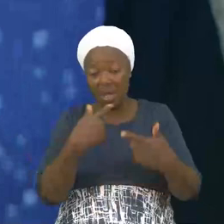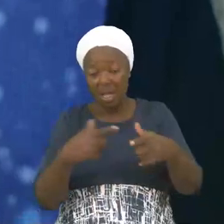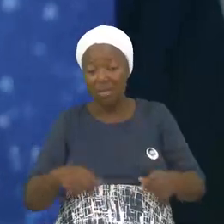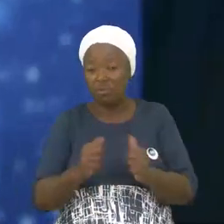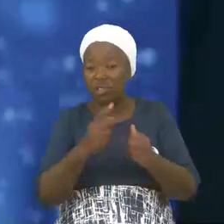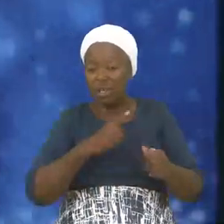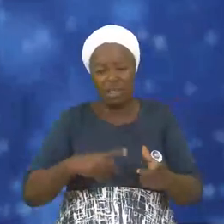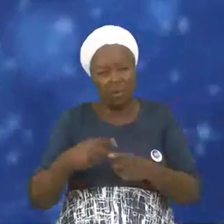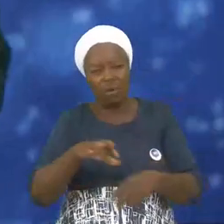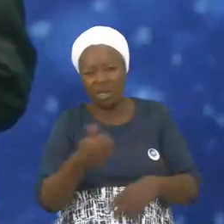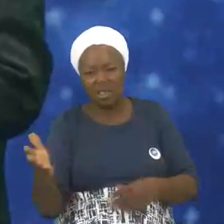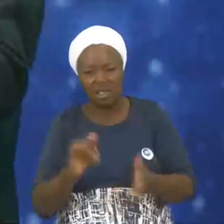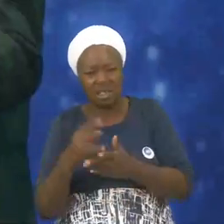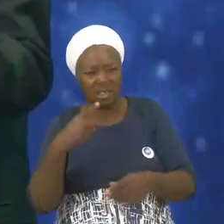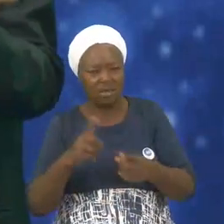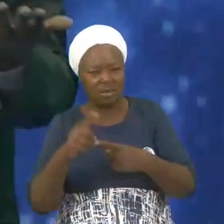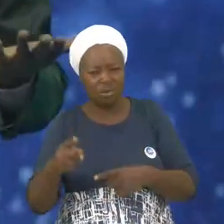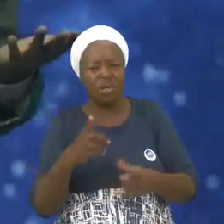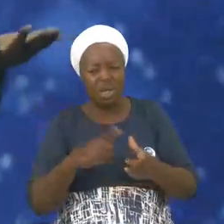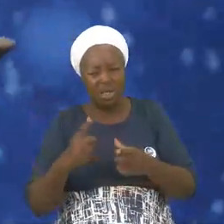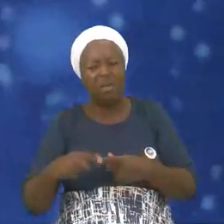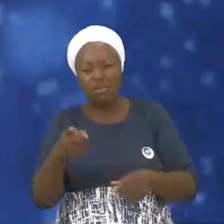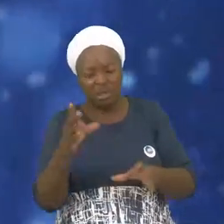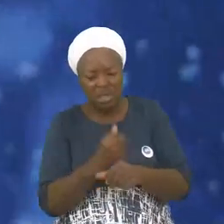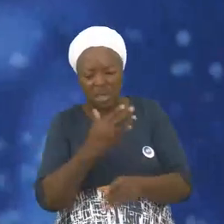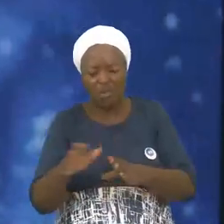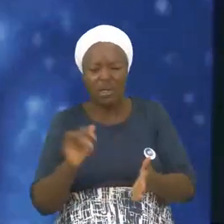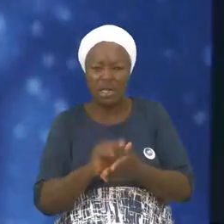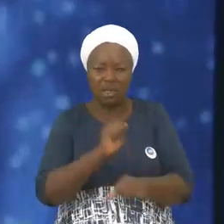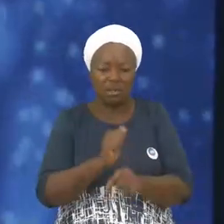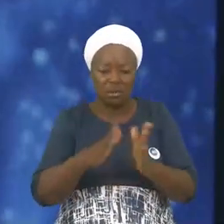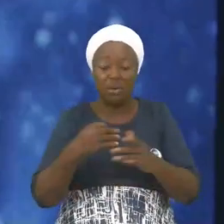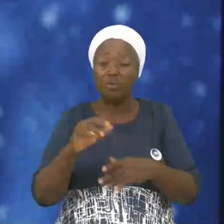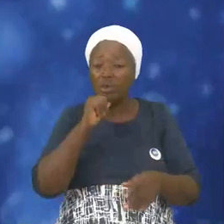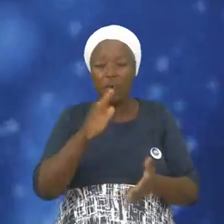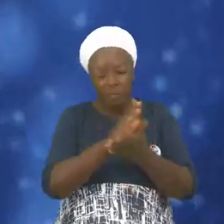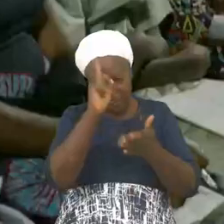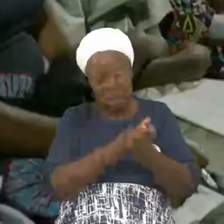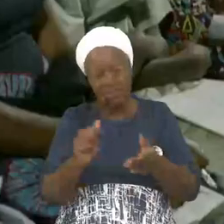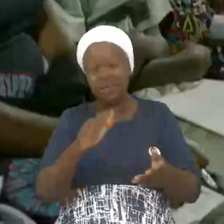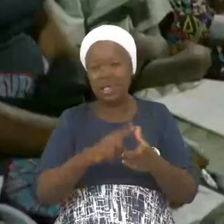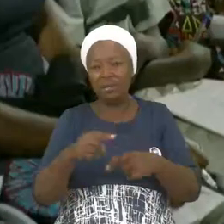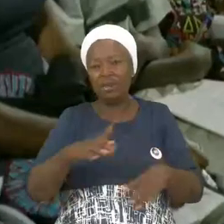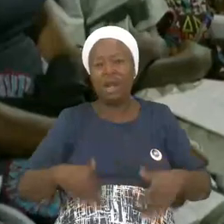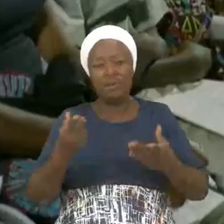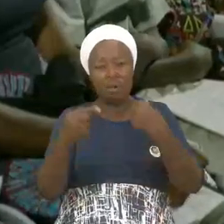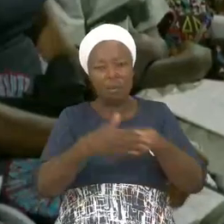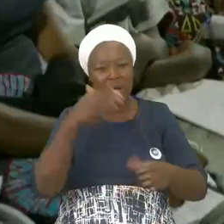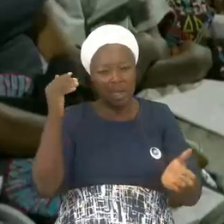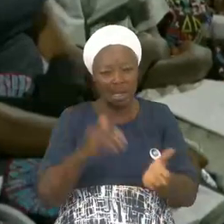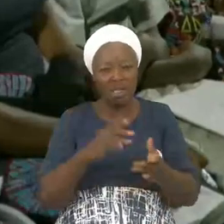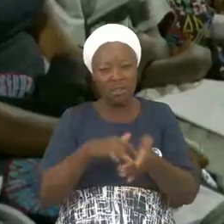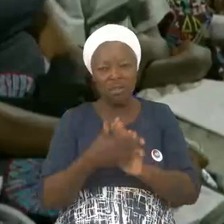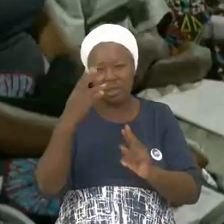la pierre, et tu n'argumentes pas, tout ce qu'il te dira, fais-le, et tu ôtes la pierre